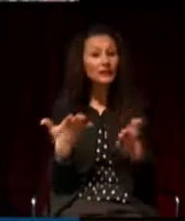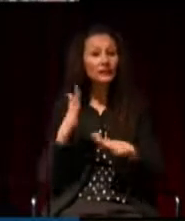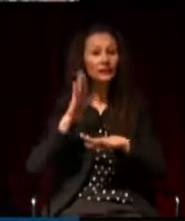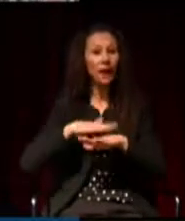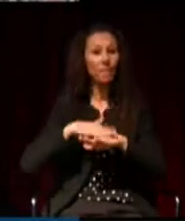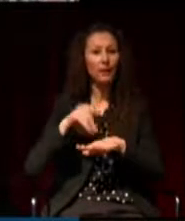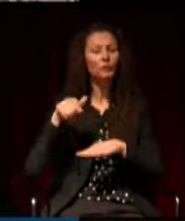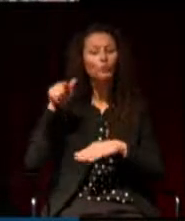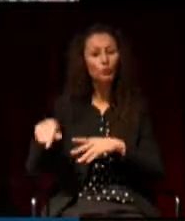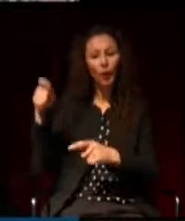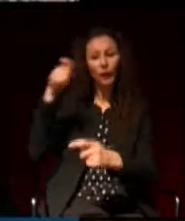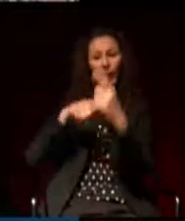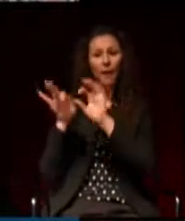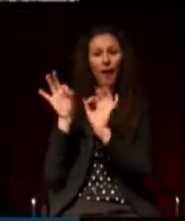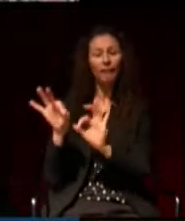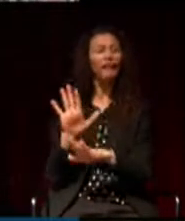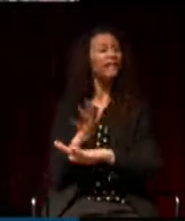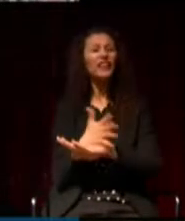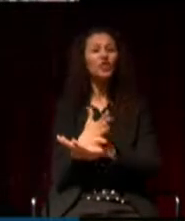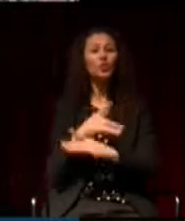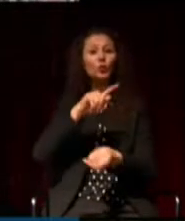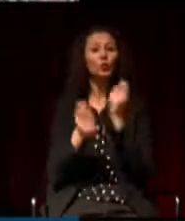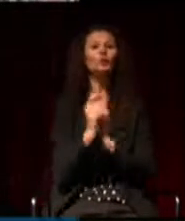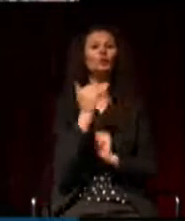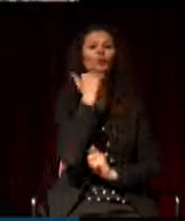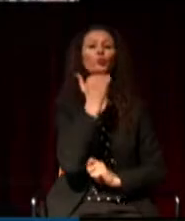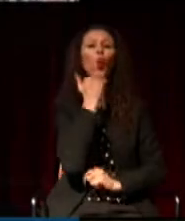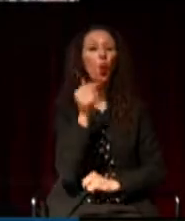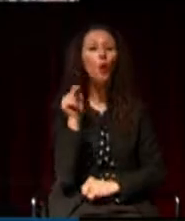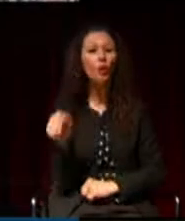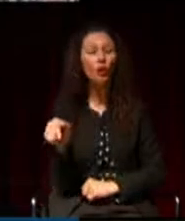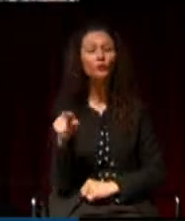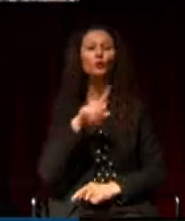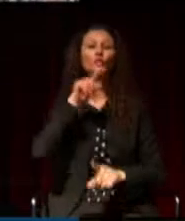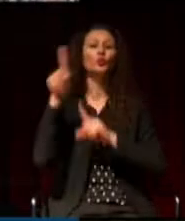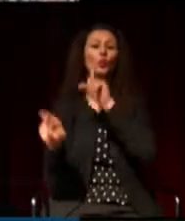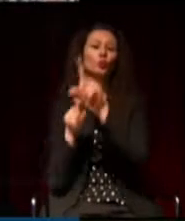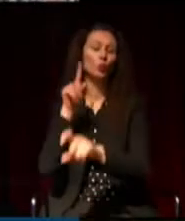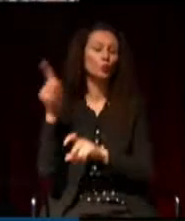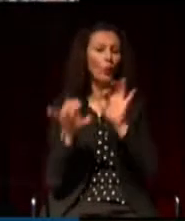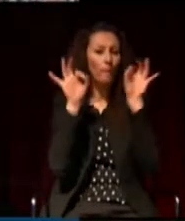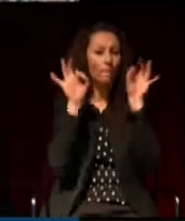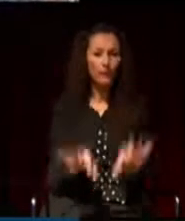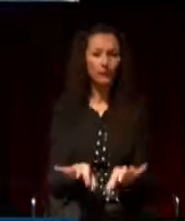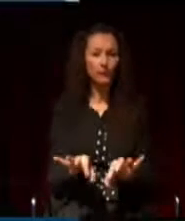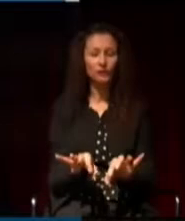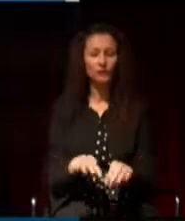yaparız veya bu yapılar niçin dönüşmüyor sorusunu sormaya başladık.